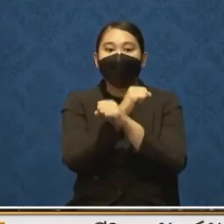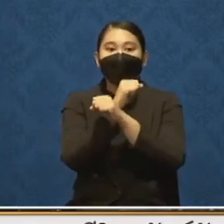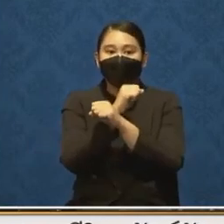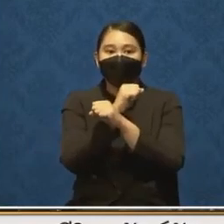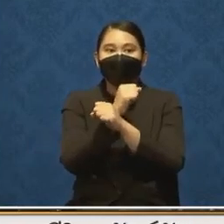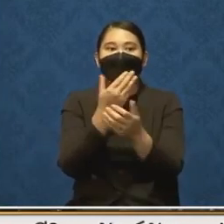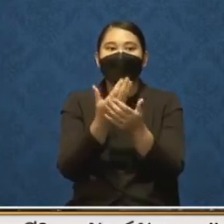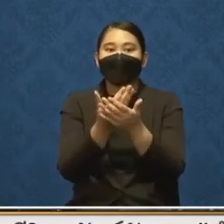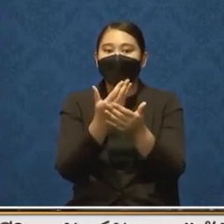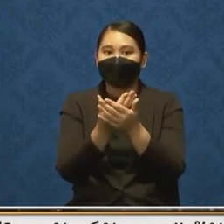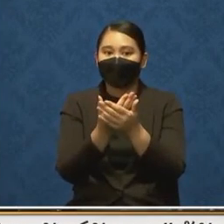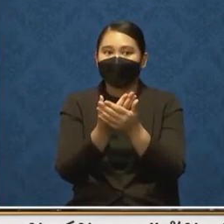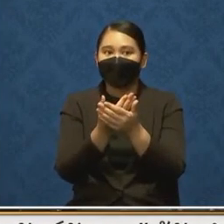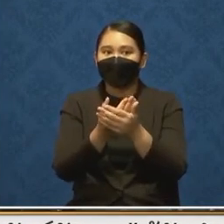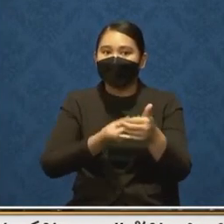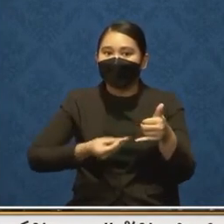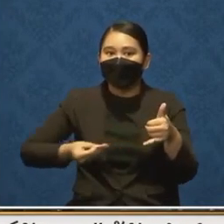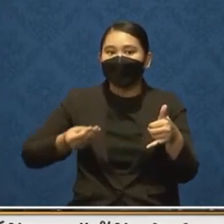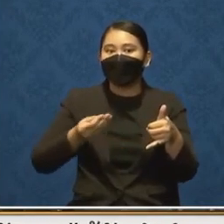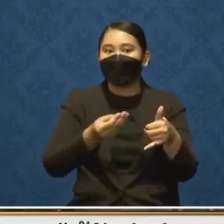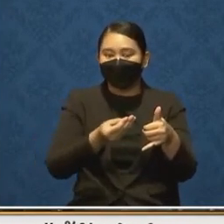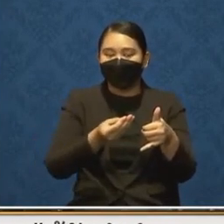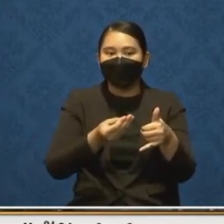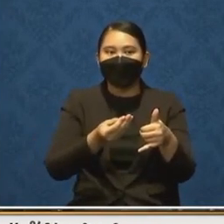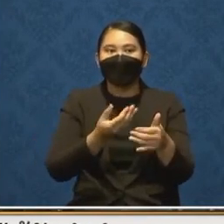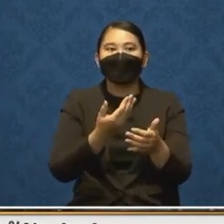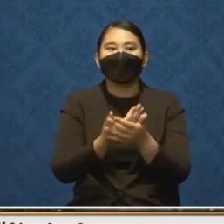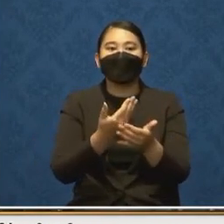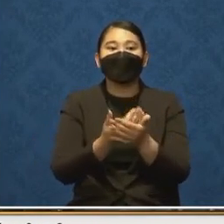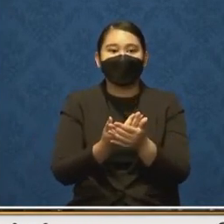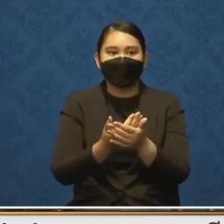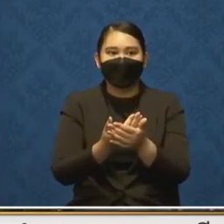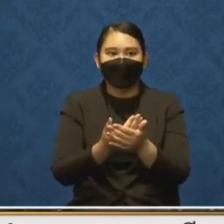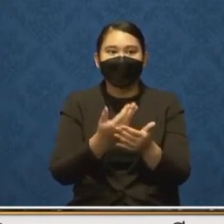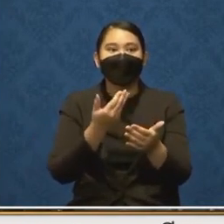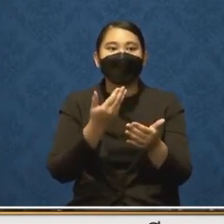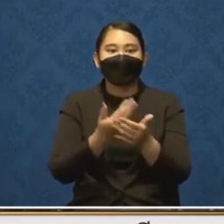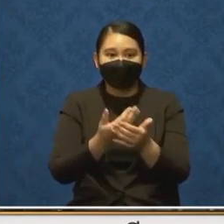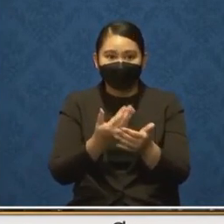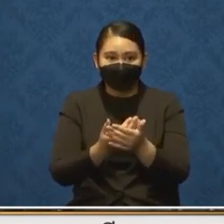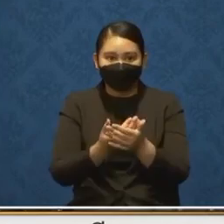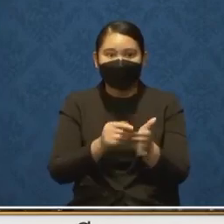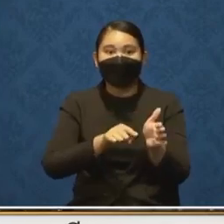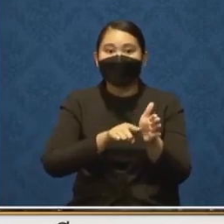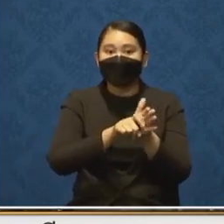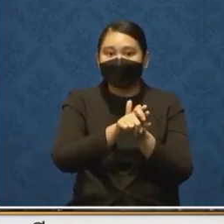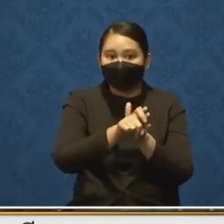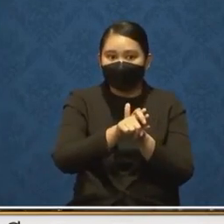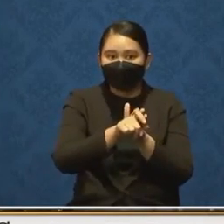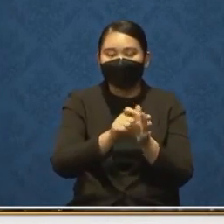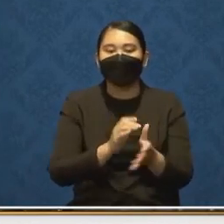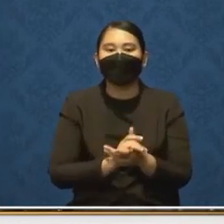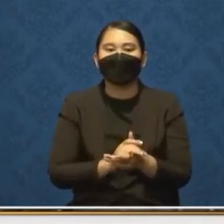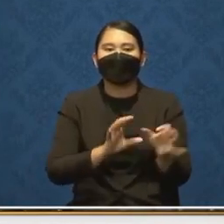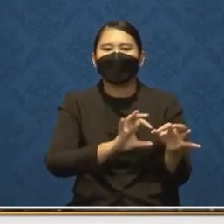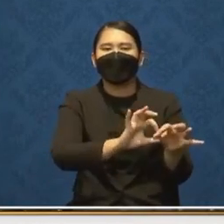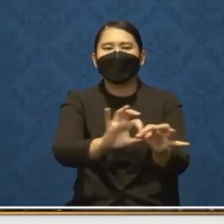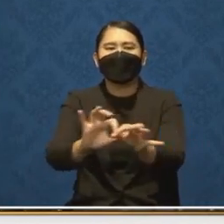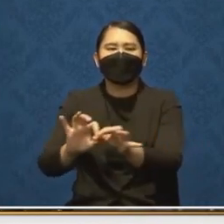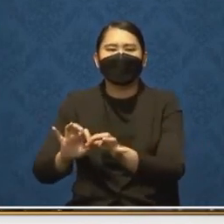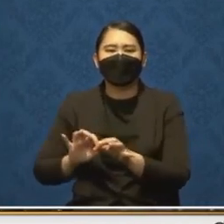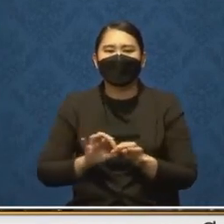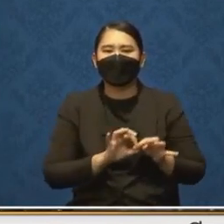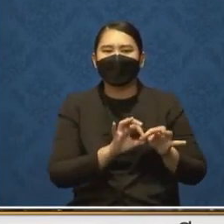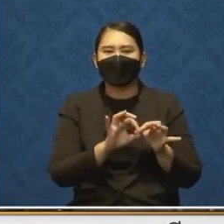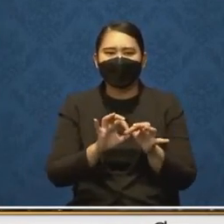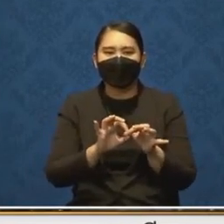ดเชยอฮิวาอฟริกาหรอสวายฟีเวอ์เกี่วพันธไปหมดตล